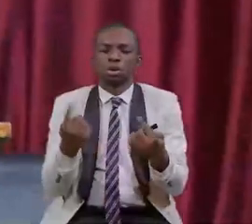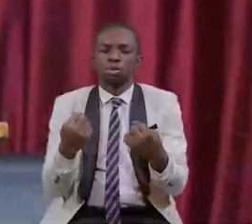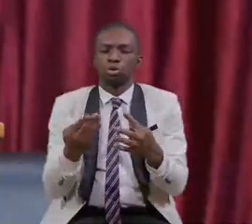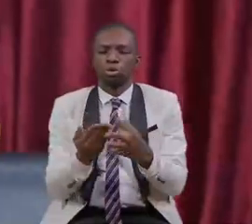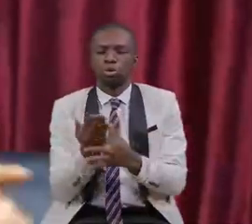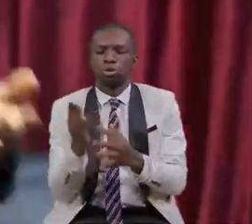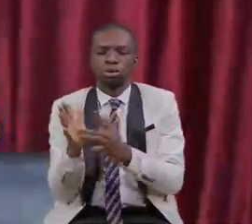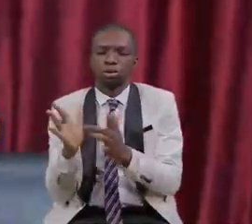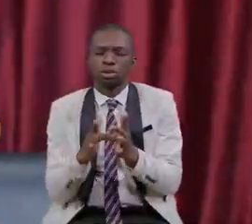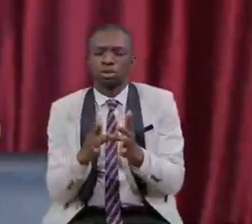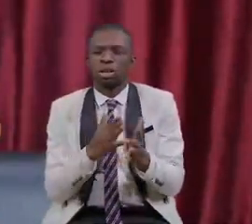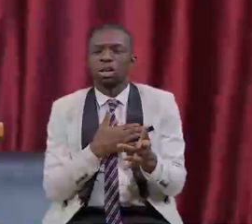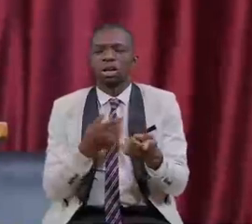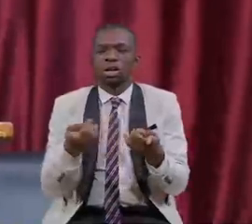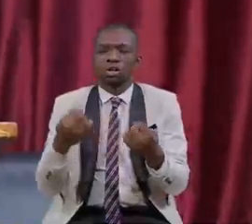dans le royaume.